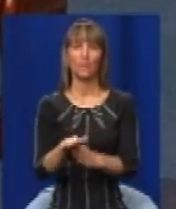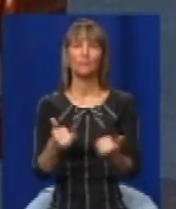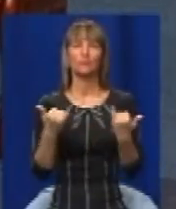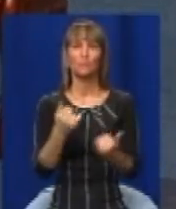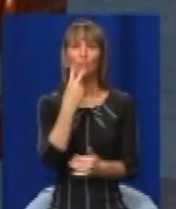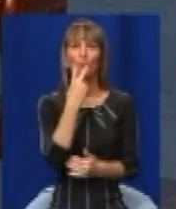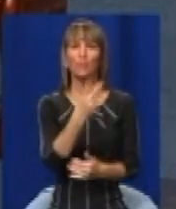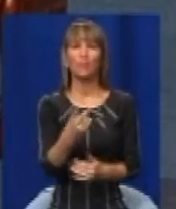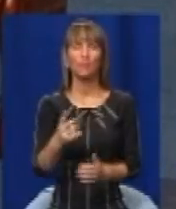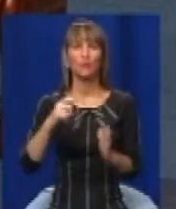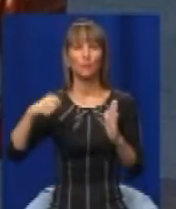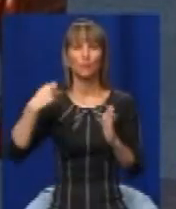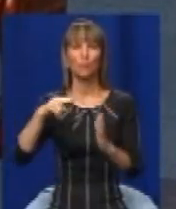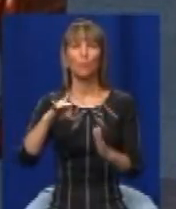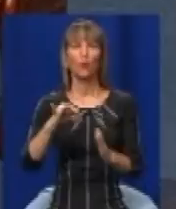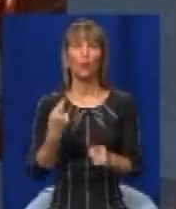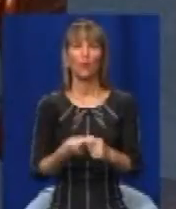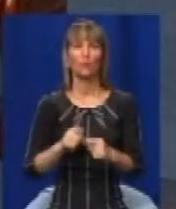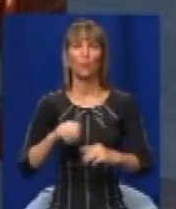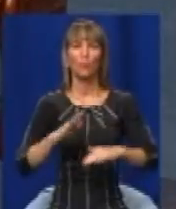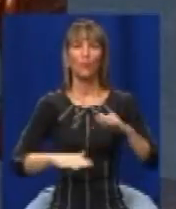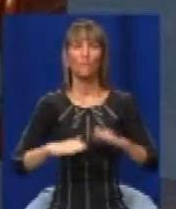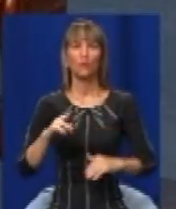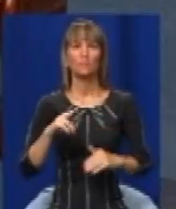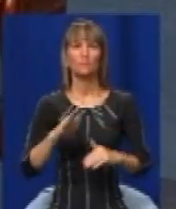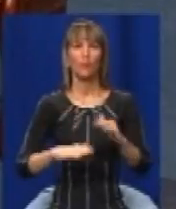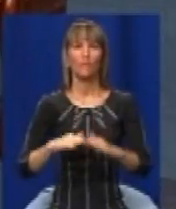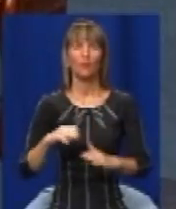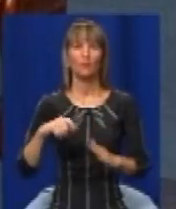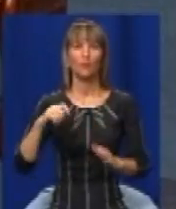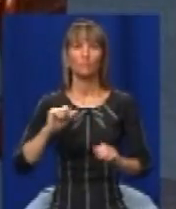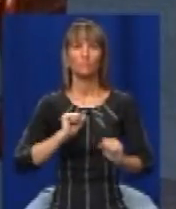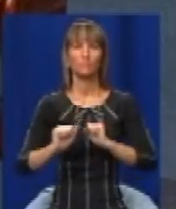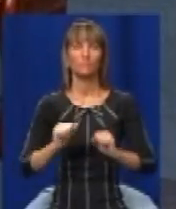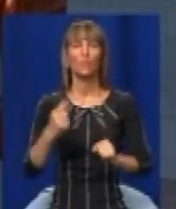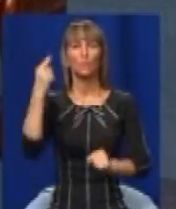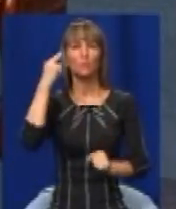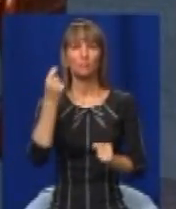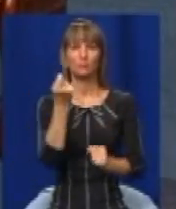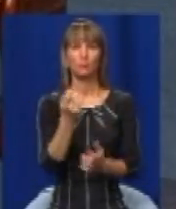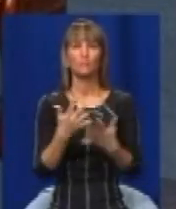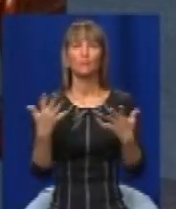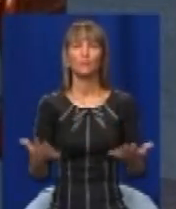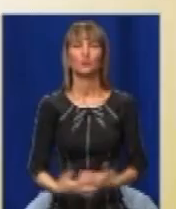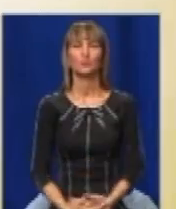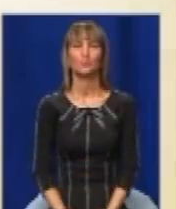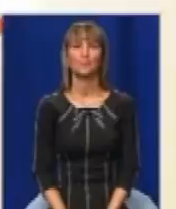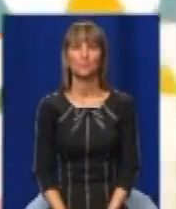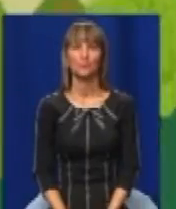давайте подивимося сюжет про цю професію, про професію режисера, і дізнаємось про нього трішки більше.